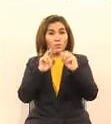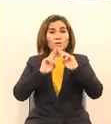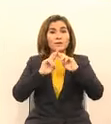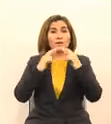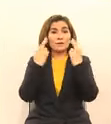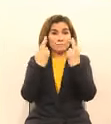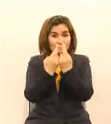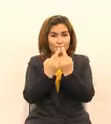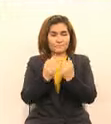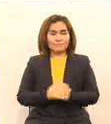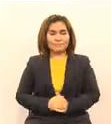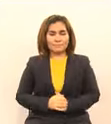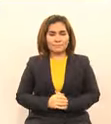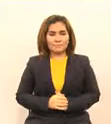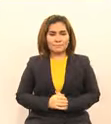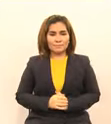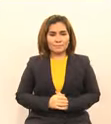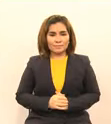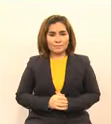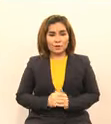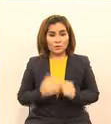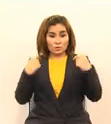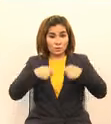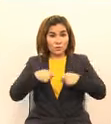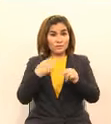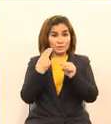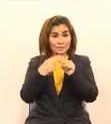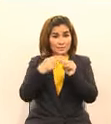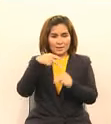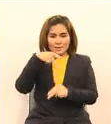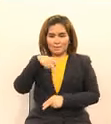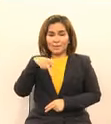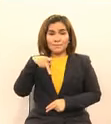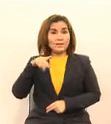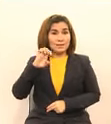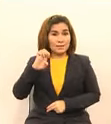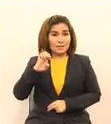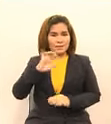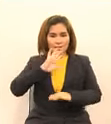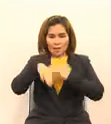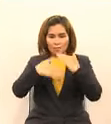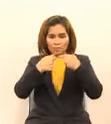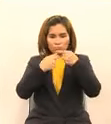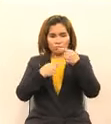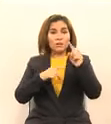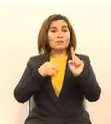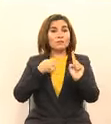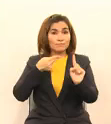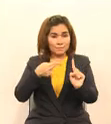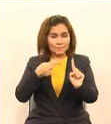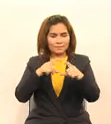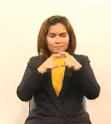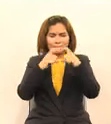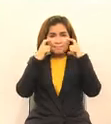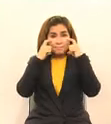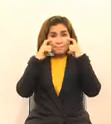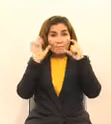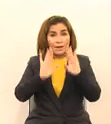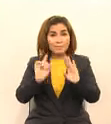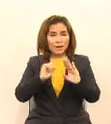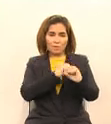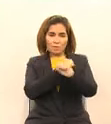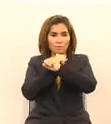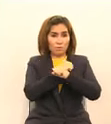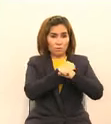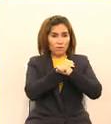บดินทร์นะครับเป็น PPE นะครับชุด PPE จำนวน 10,000 ชุดนะครับหน้ากากเป็นลักษณะหน้ากาก protective mask น